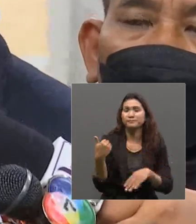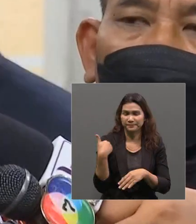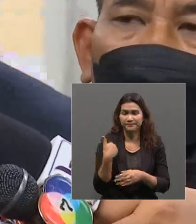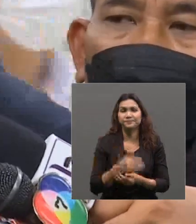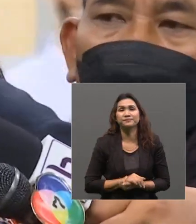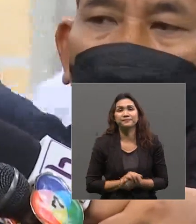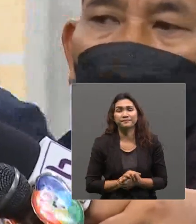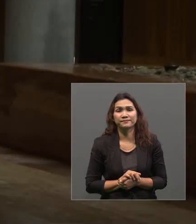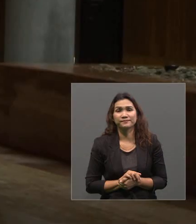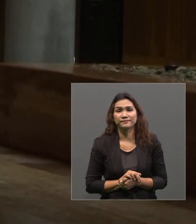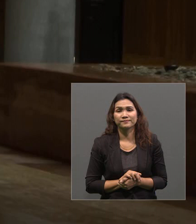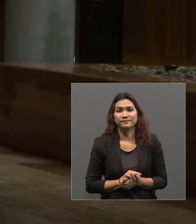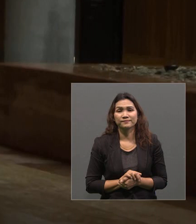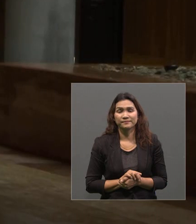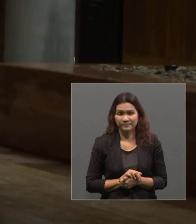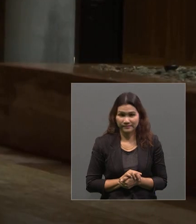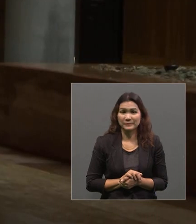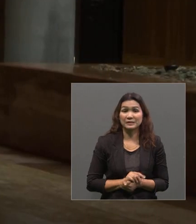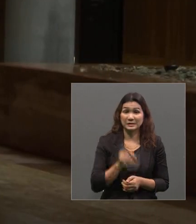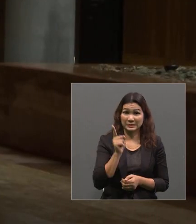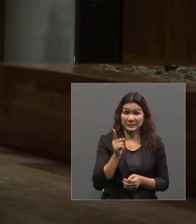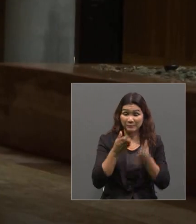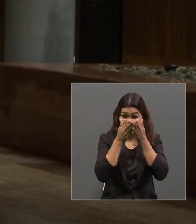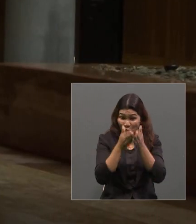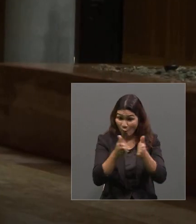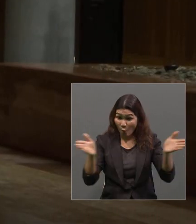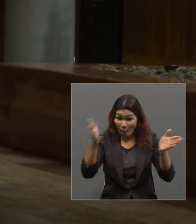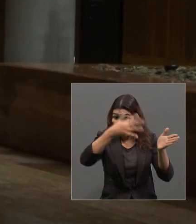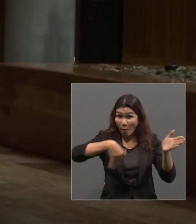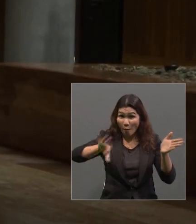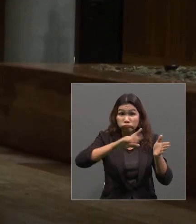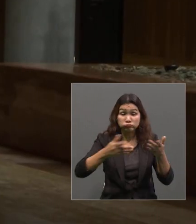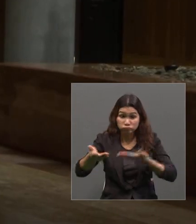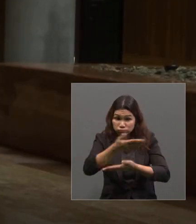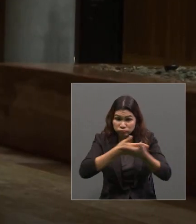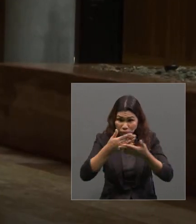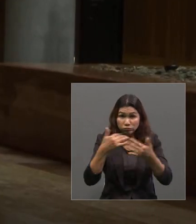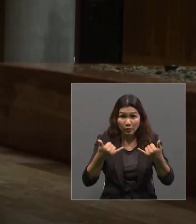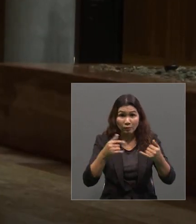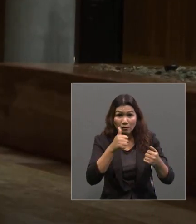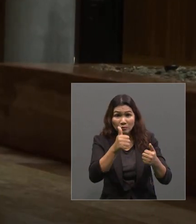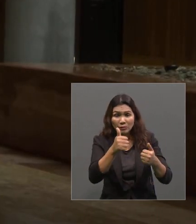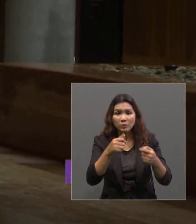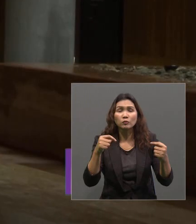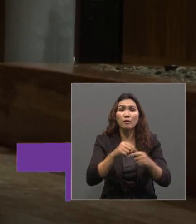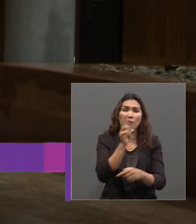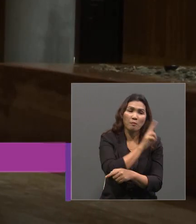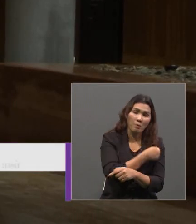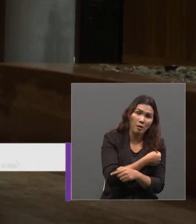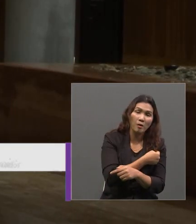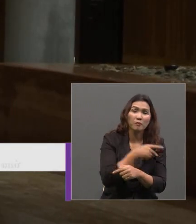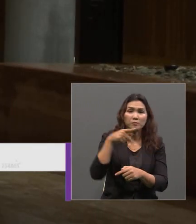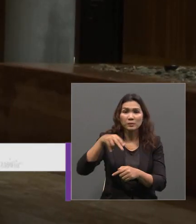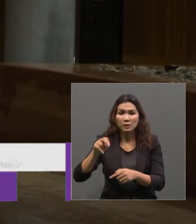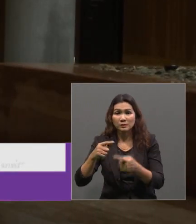ครับ จริงๆแล้วภาพรวมการอภิปรายนะครับก็ผ่านไปด้วยดีผ่านไปทั้งคุณหมอชนน่านและคุณพิธา